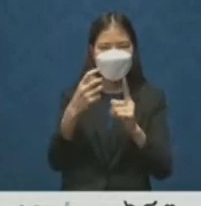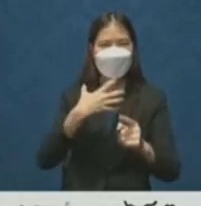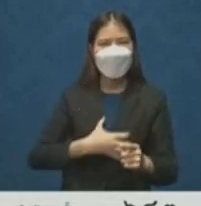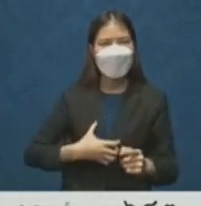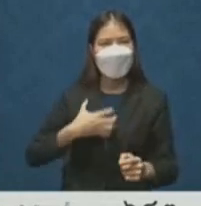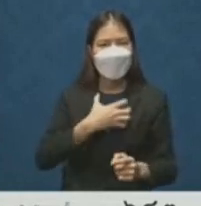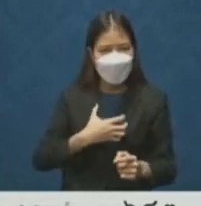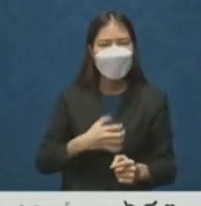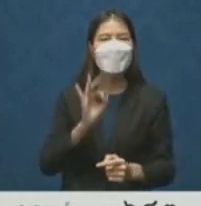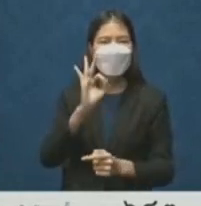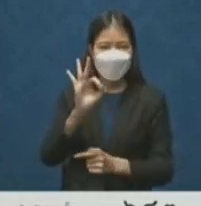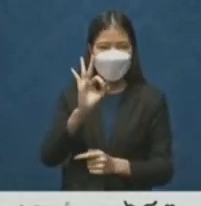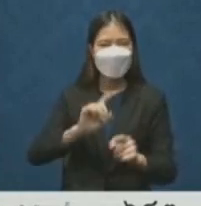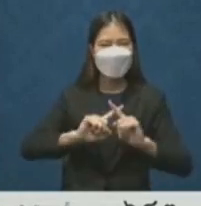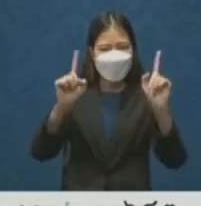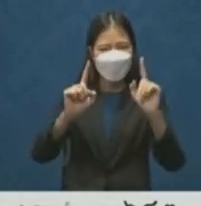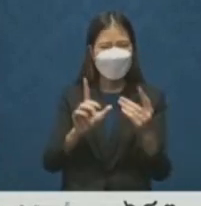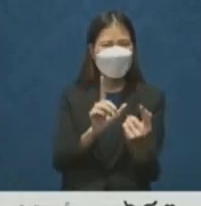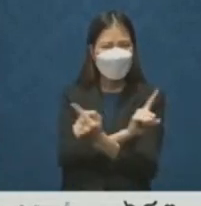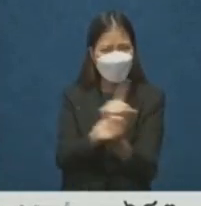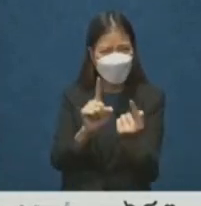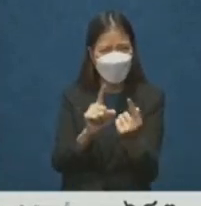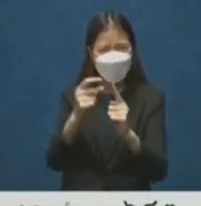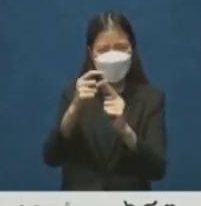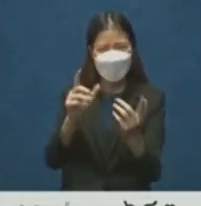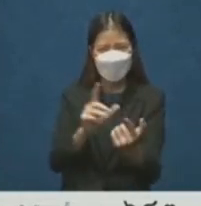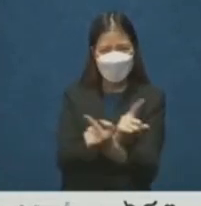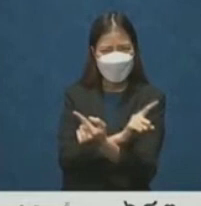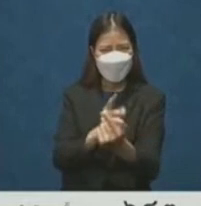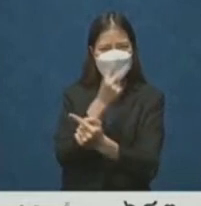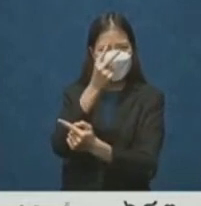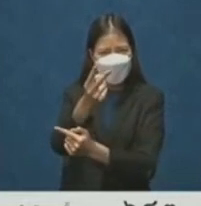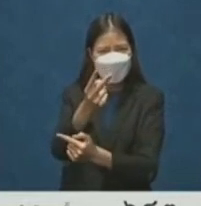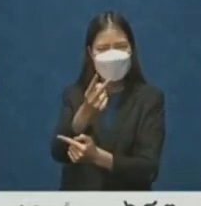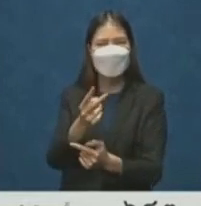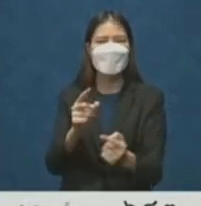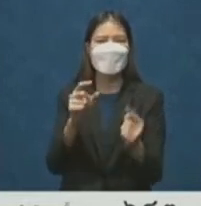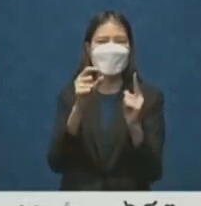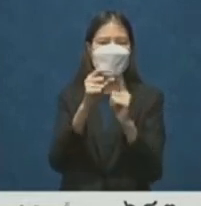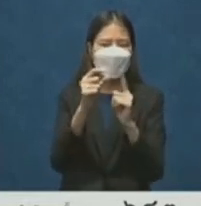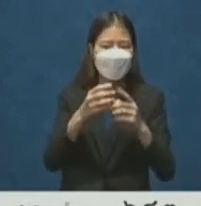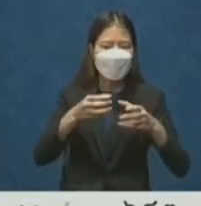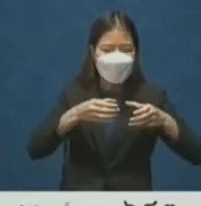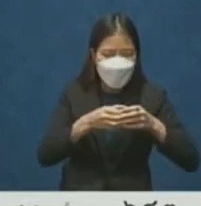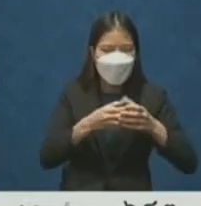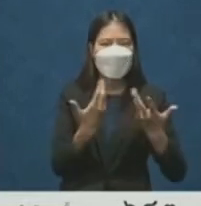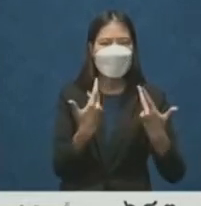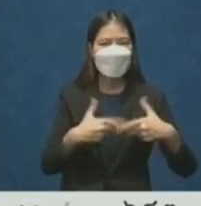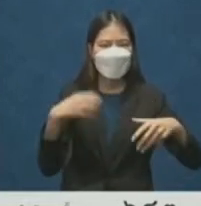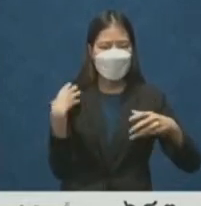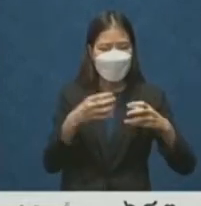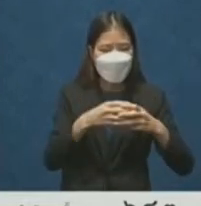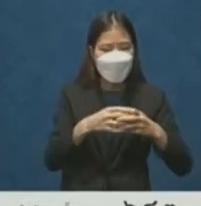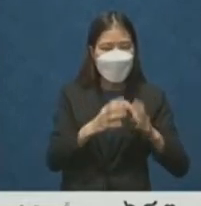ที่เติมคำว่าอารมณ์ก็โอเคแต่คำว่าสังคมเนี่ยสังคมถ้าเราไปดูคำนิยามมันแปลว่ากลุ่มคน